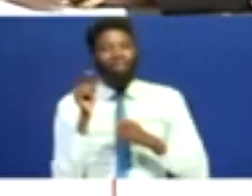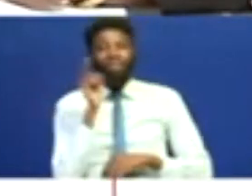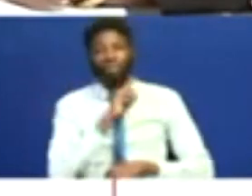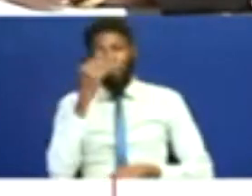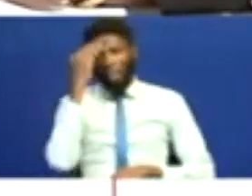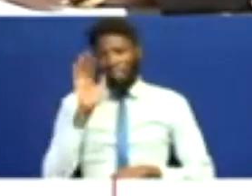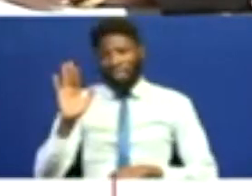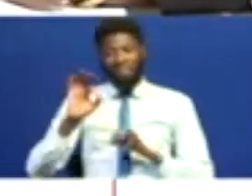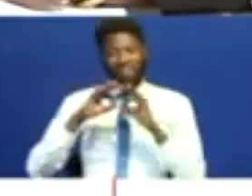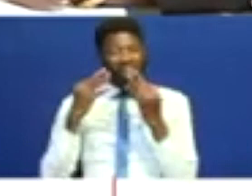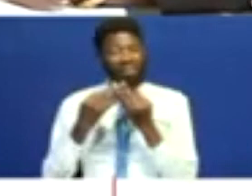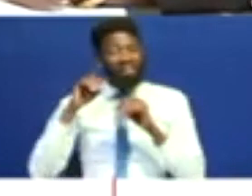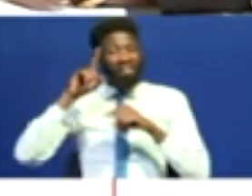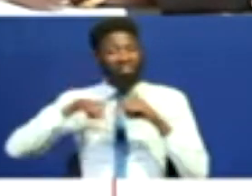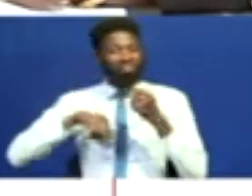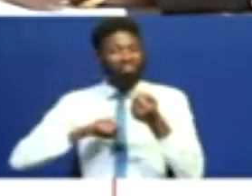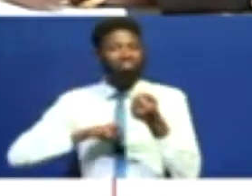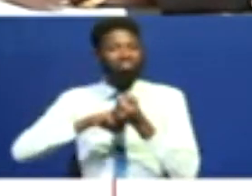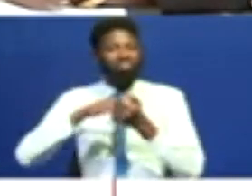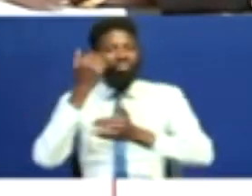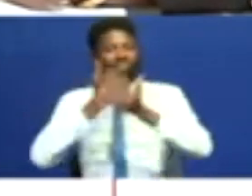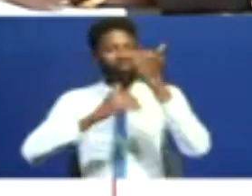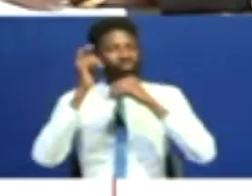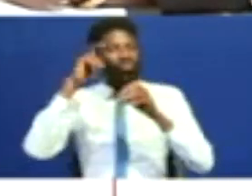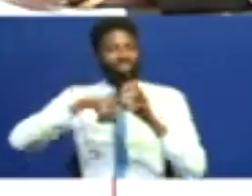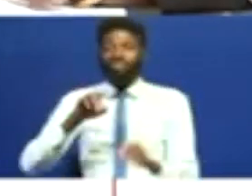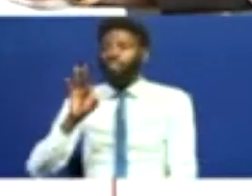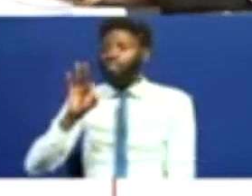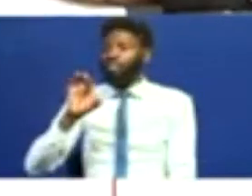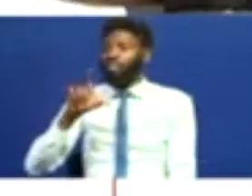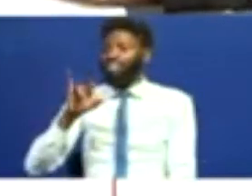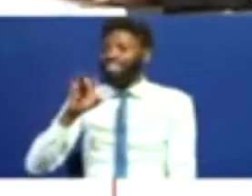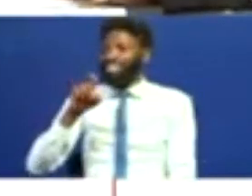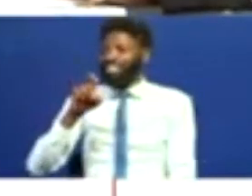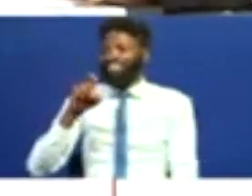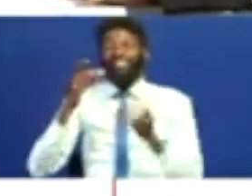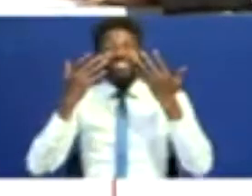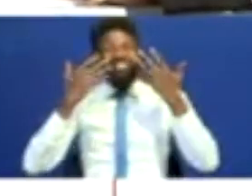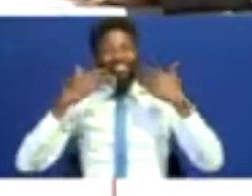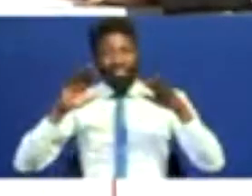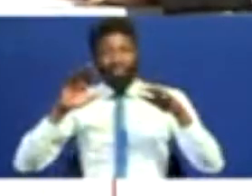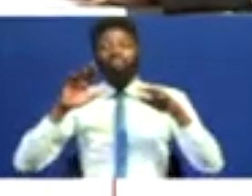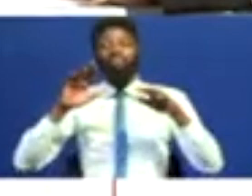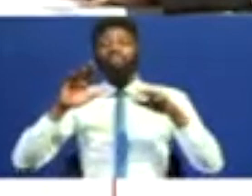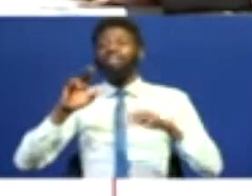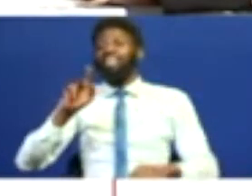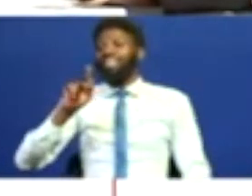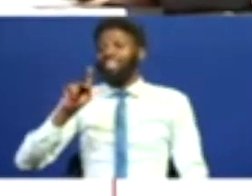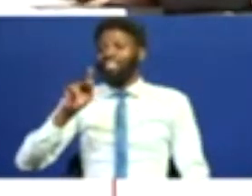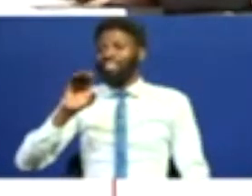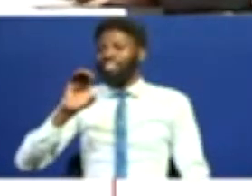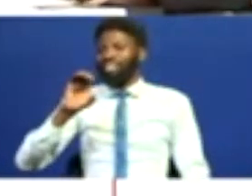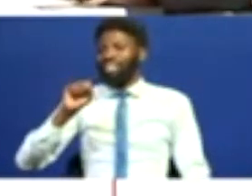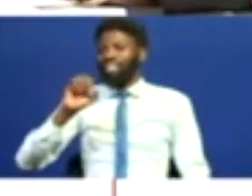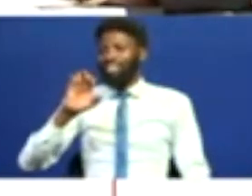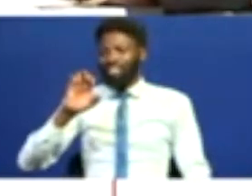haiwezi kumlipia karo ya masomo yake ya chuo kikuu. Felix alikamilisha mtihani wake wa kitaifa wa masomo ya shule ya upili